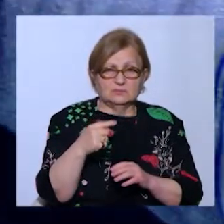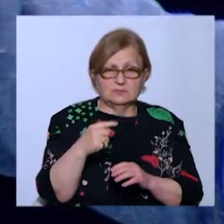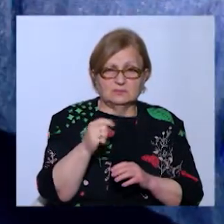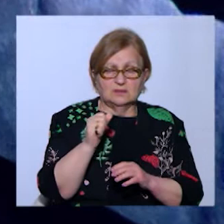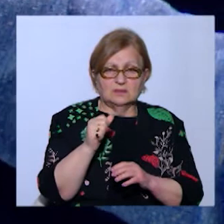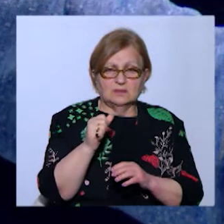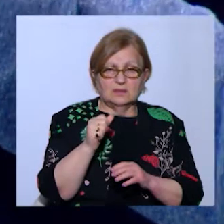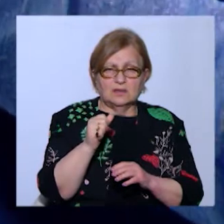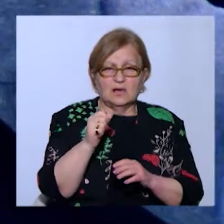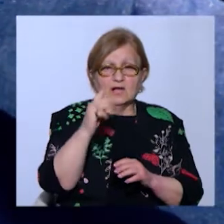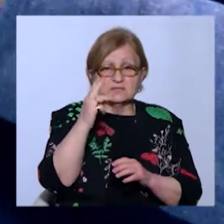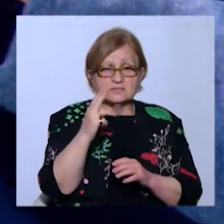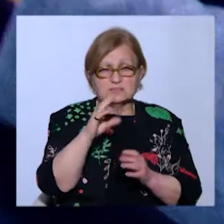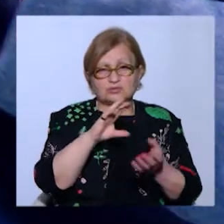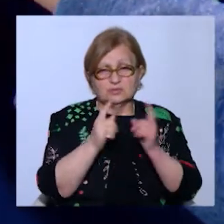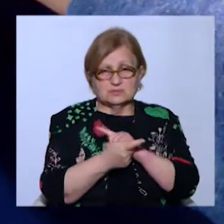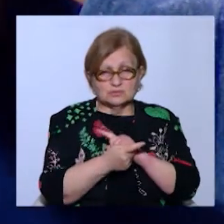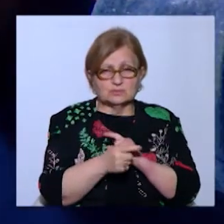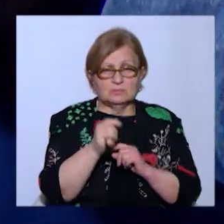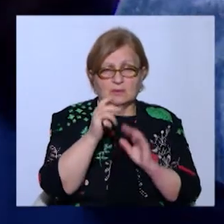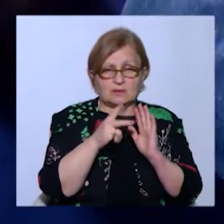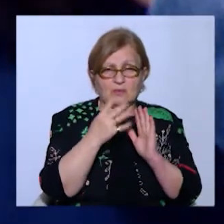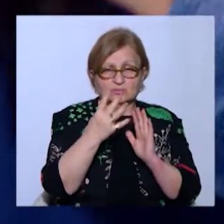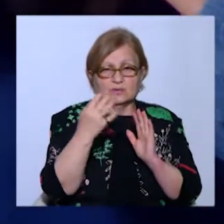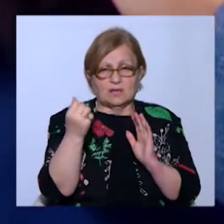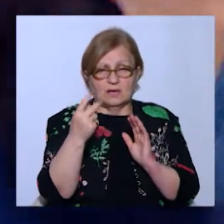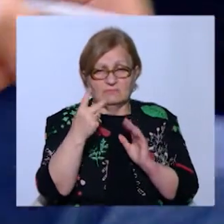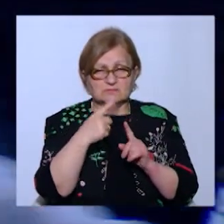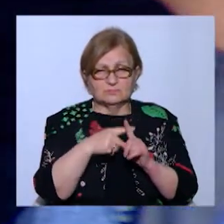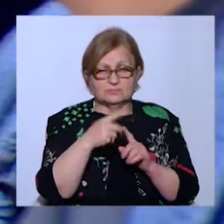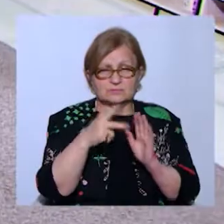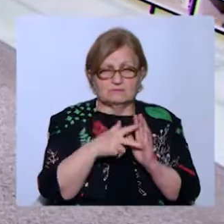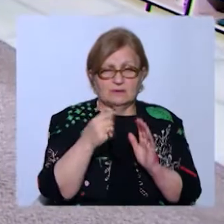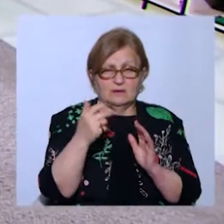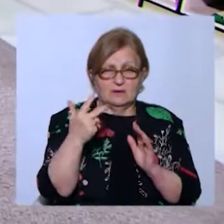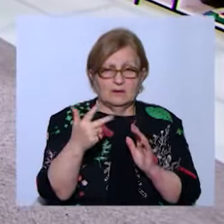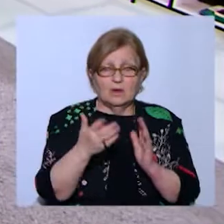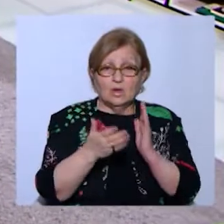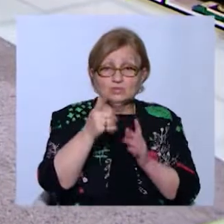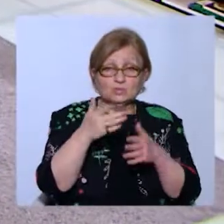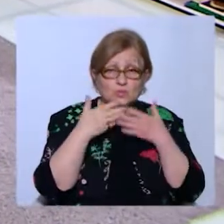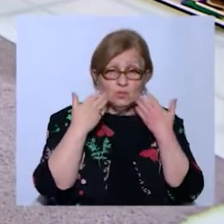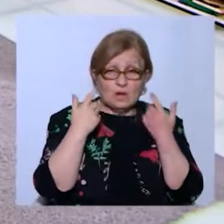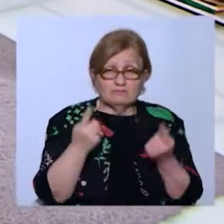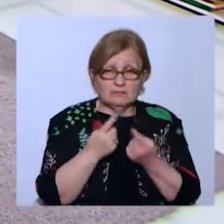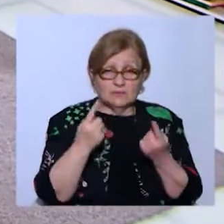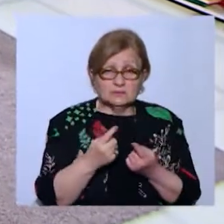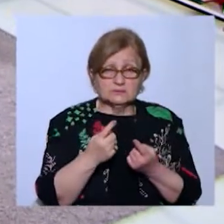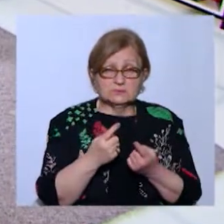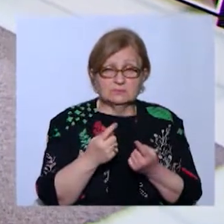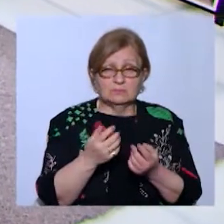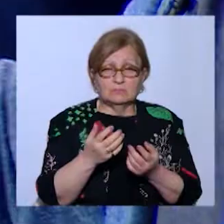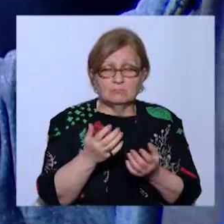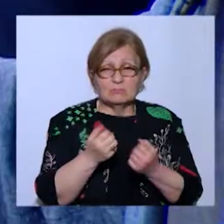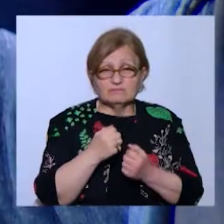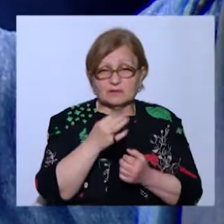10 ამ შემთხვევაში იქნება 4a კვადრატ პლუს 8a პლუს 3 და აი ამას თუ გავამარტივებთ მიიღება